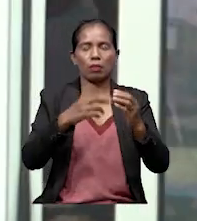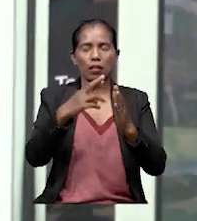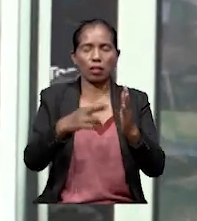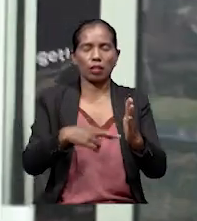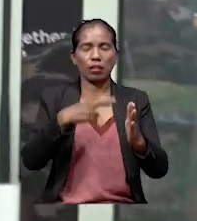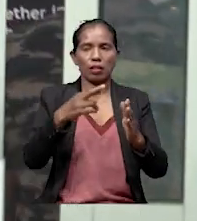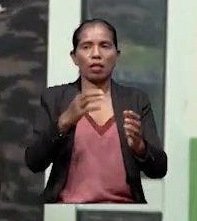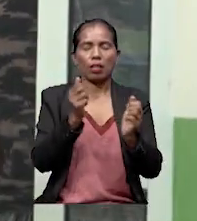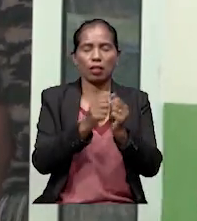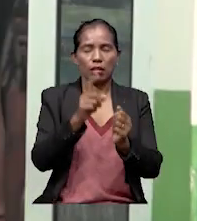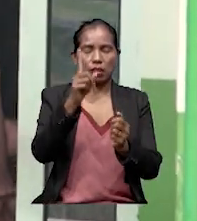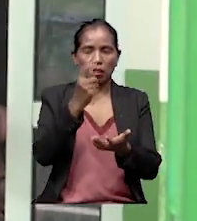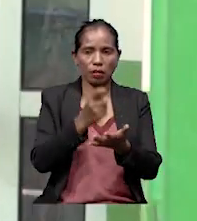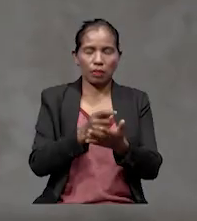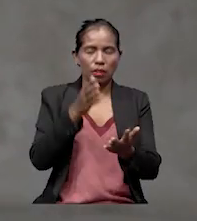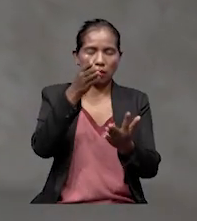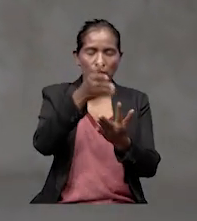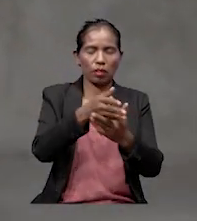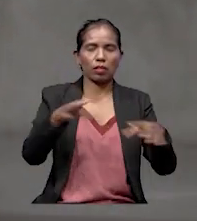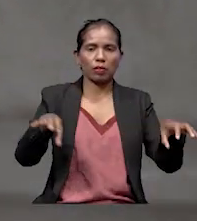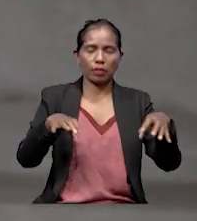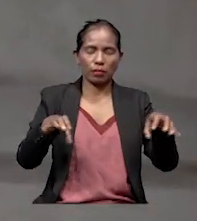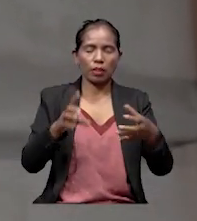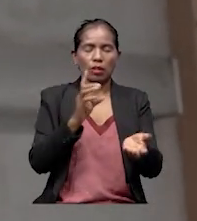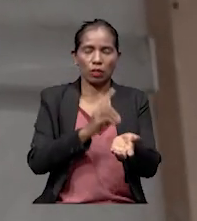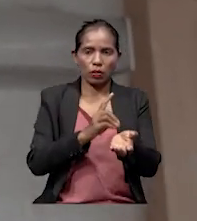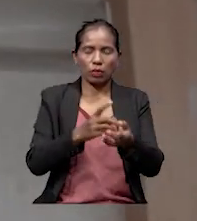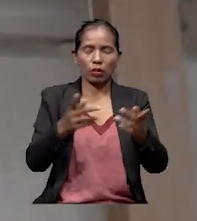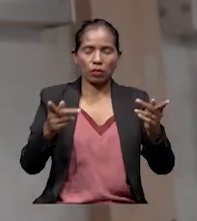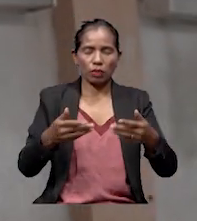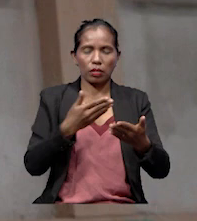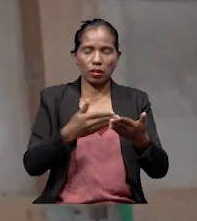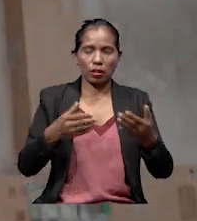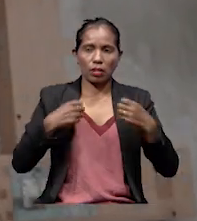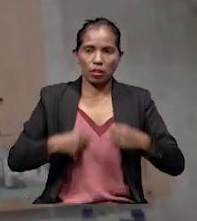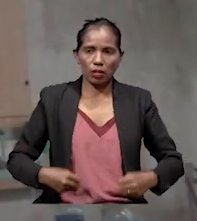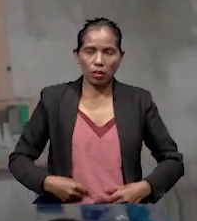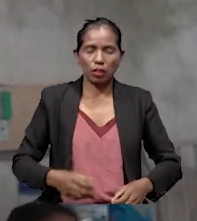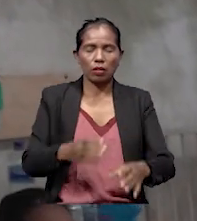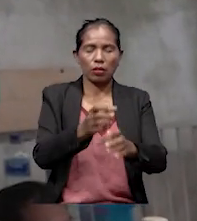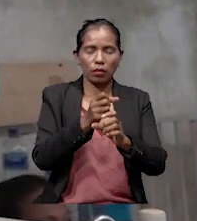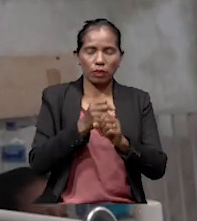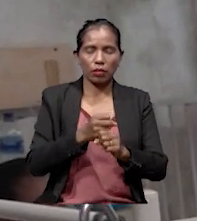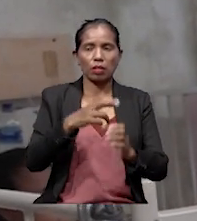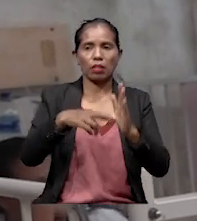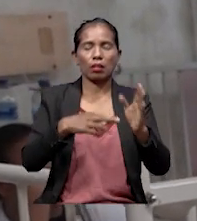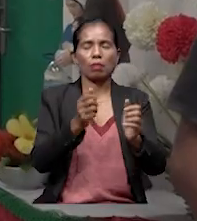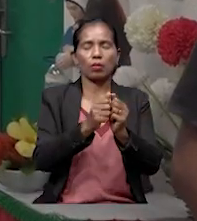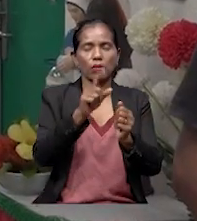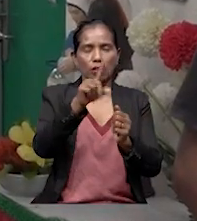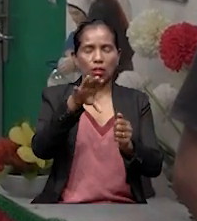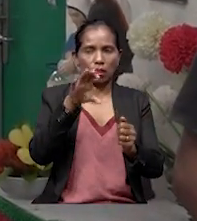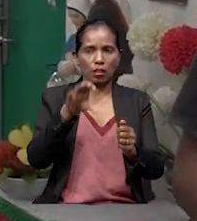hun ida mak tama ona ia servisa otono medikamentu no equipamento saúde sei fotan regulador atus ida